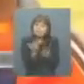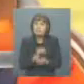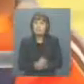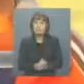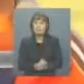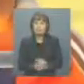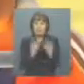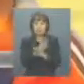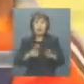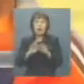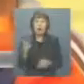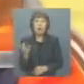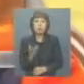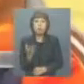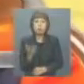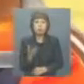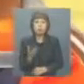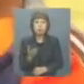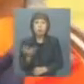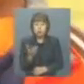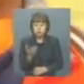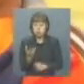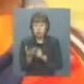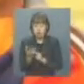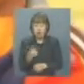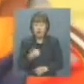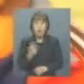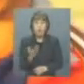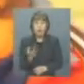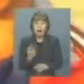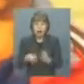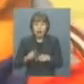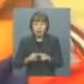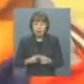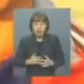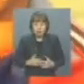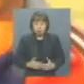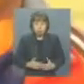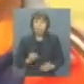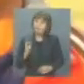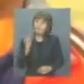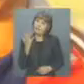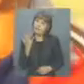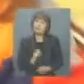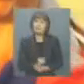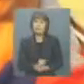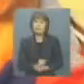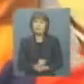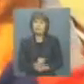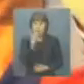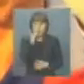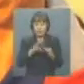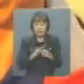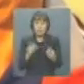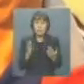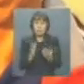นพอกินเข้าไปแล้วเขาเอาพลังงานมาใช้หมดเขาก็เลยไม่ลงพุงครับท้องไม่โยอะไรเนี่ยเขาจะมีเป็นกล้ามเนื้อมากกว่า คนอ้วนเข